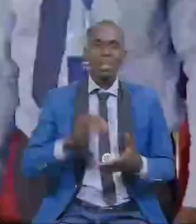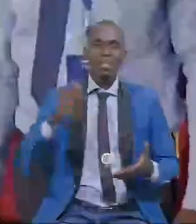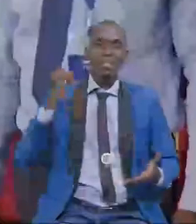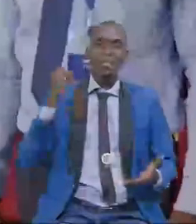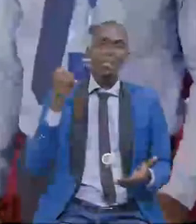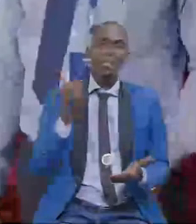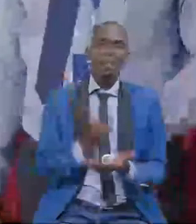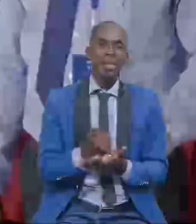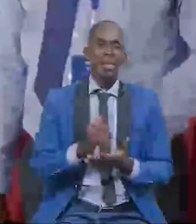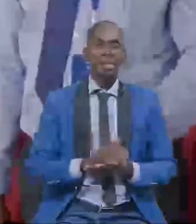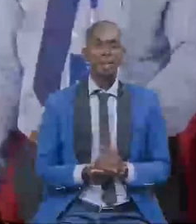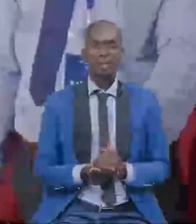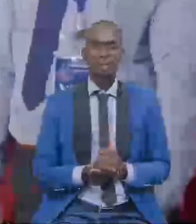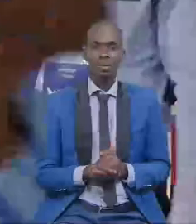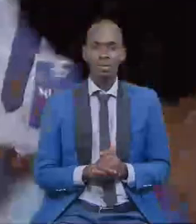Amen.